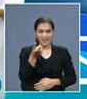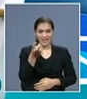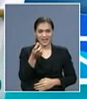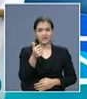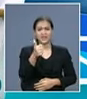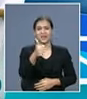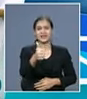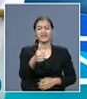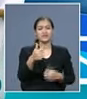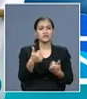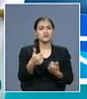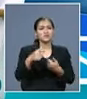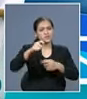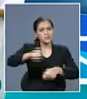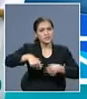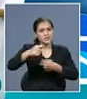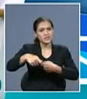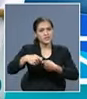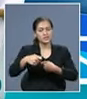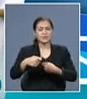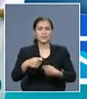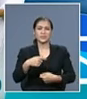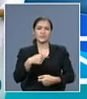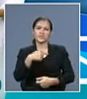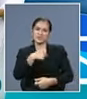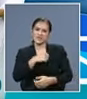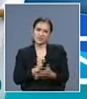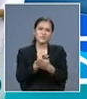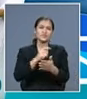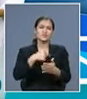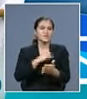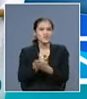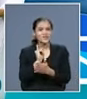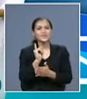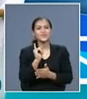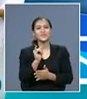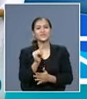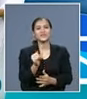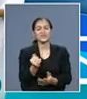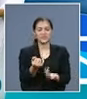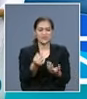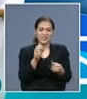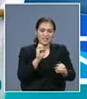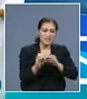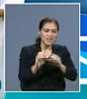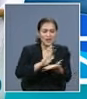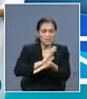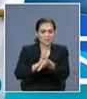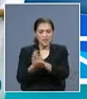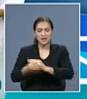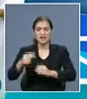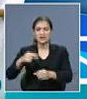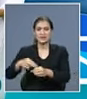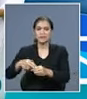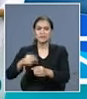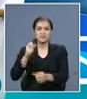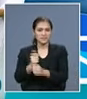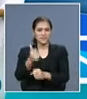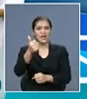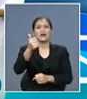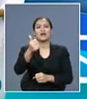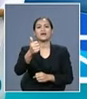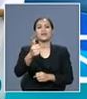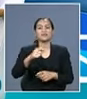ฮอตนิวสวันนี้นะคะโอ้โหโป๊ะเชะโปเชโดนใจมากเลยอ่ะที่อาจารย์สามารถผลิตน้ำมันได้นะคะออเออก็มีเรื่องที่น่าเป็นห่วง